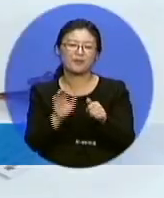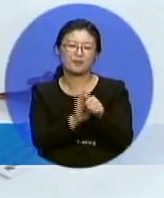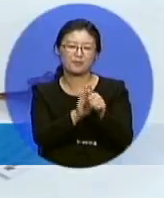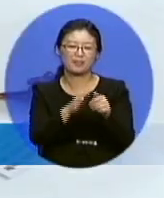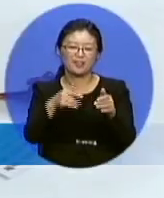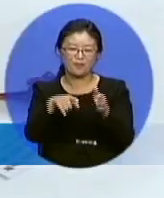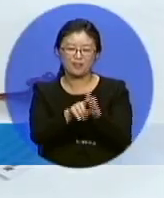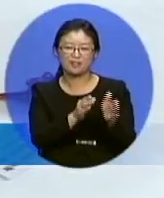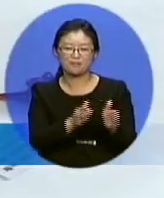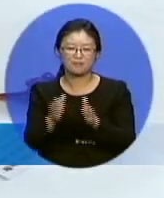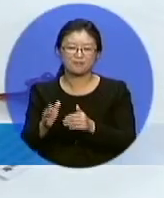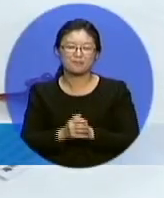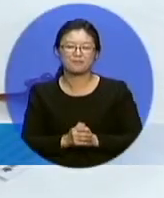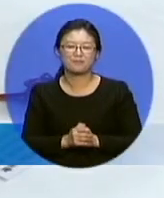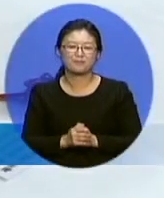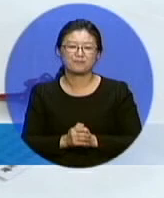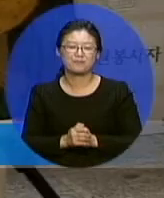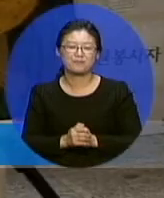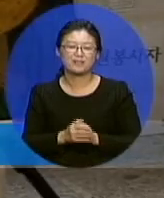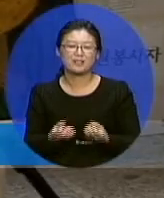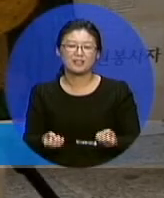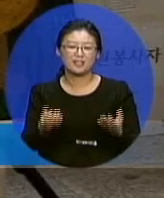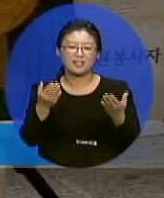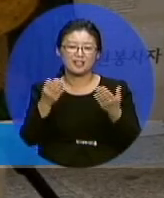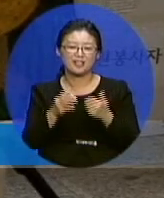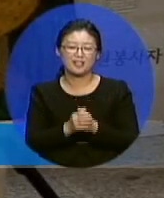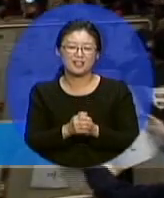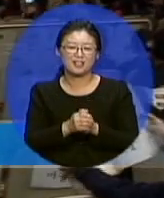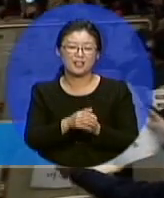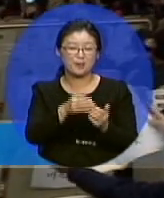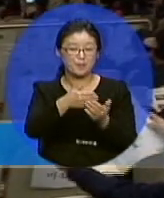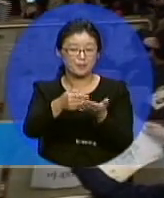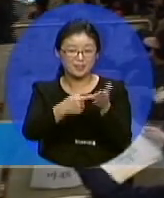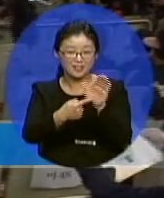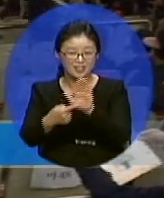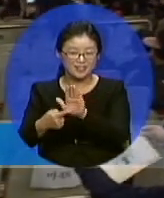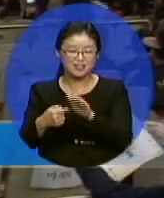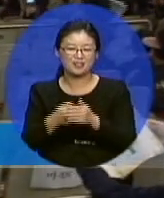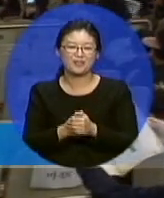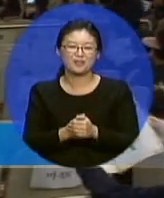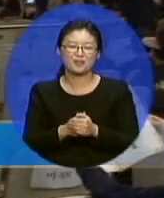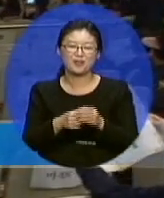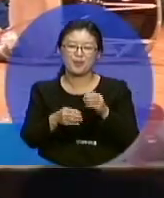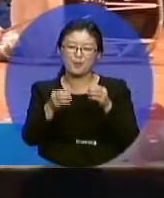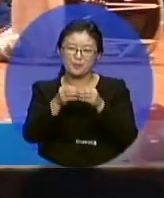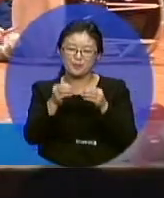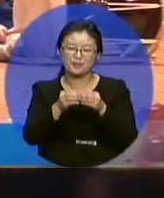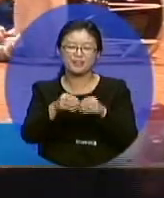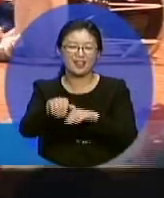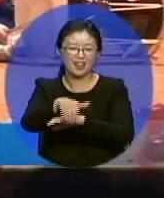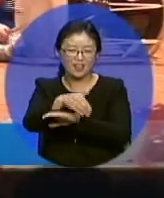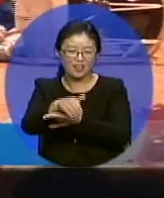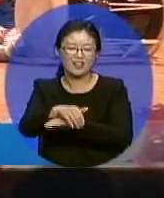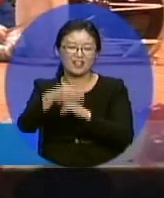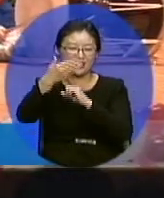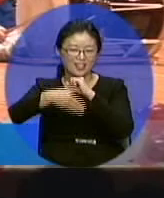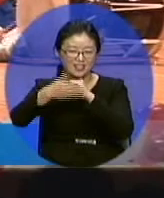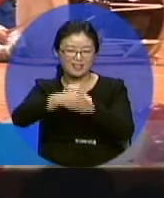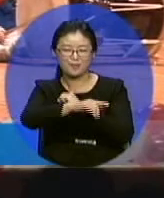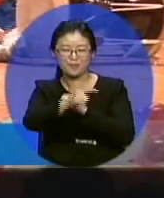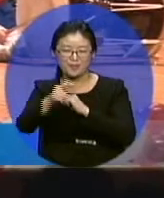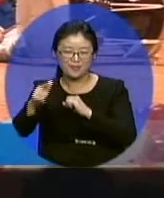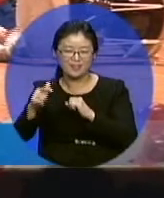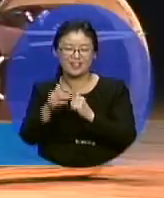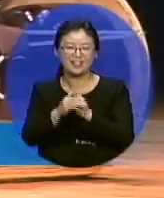도모하고자 마련됐습니다. 이날 행사에서는 작품 전시뿐만 아니라 문학, 회화, 서예, 사진 등 각 분야에